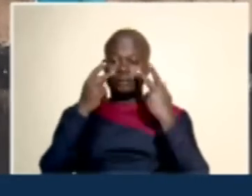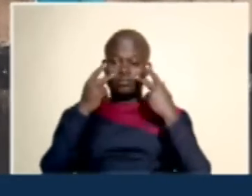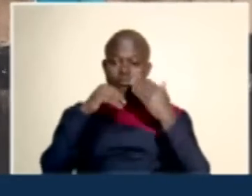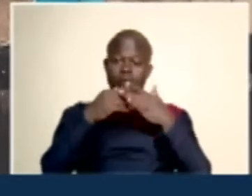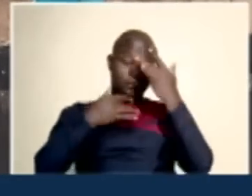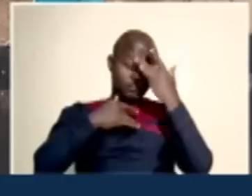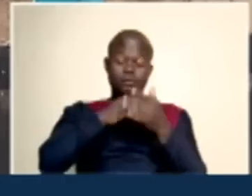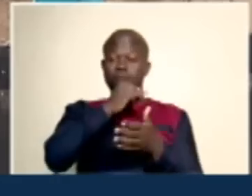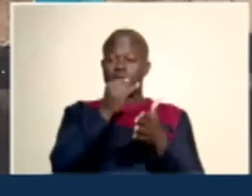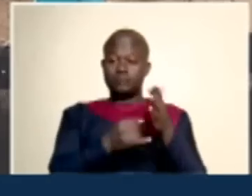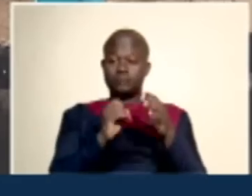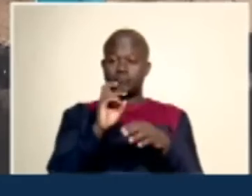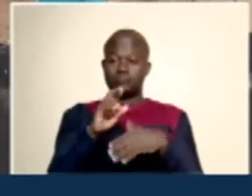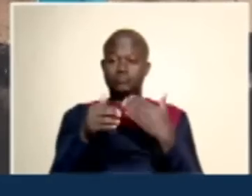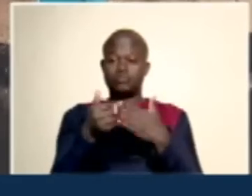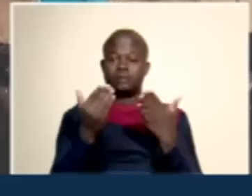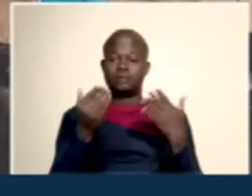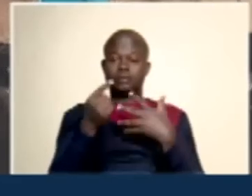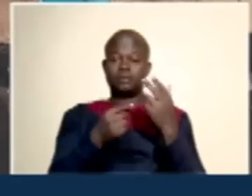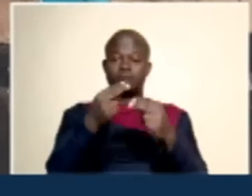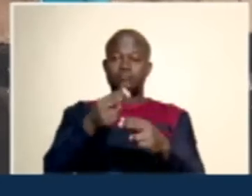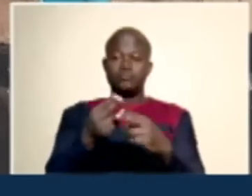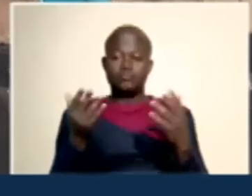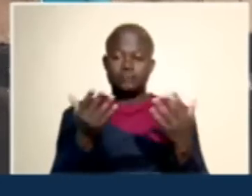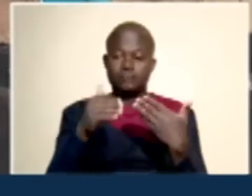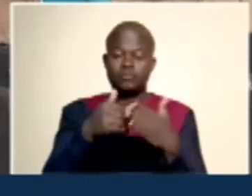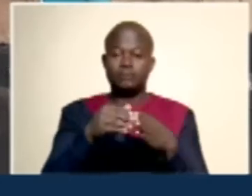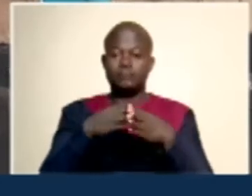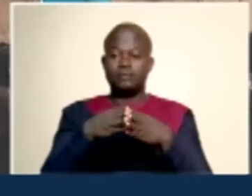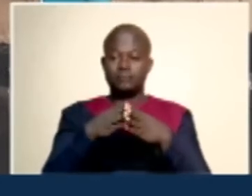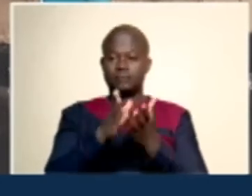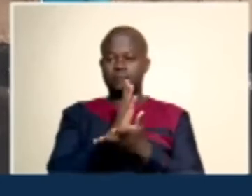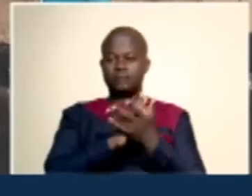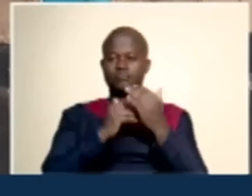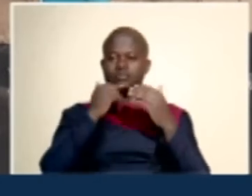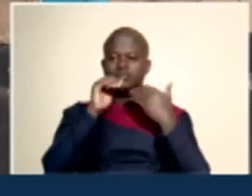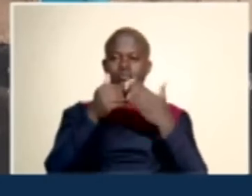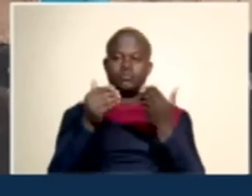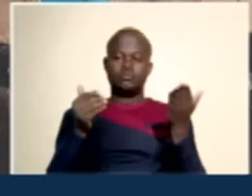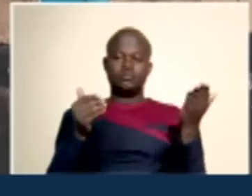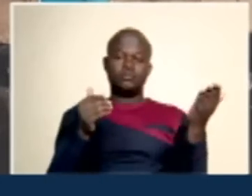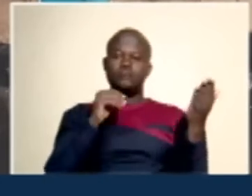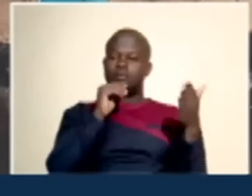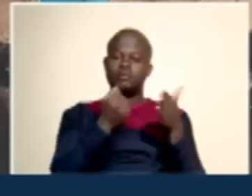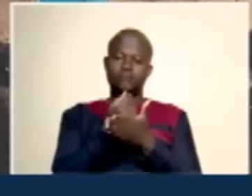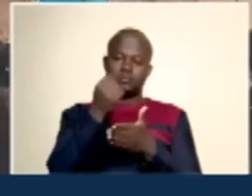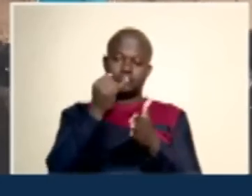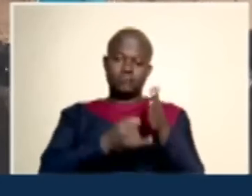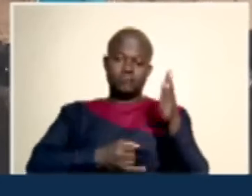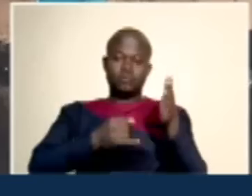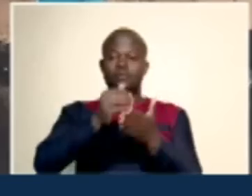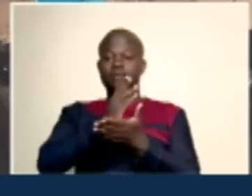wakandura sida cyangwa ibitwitiranye nda nko gusambana bamwe bakaba ati na gusambana nago bitera sida ku